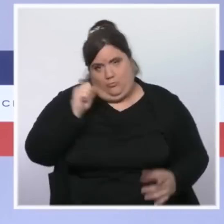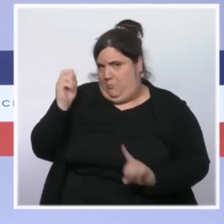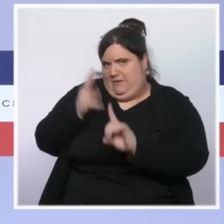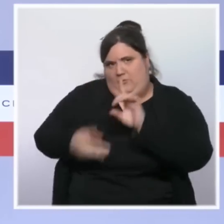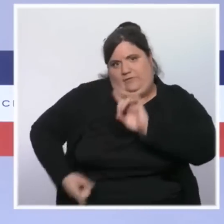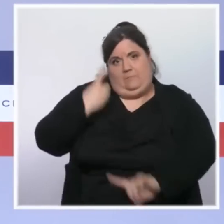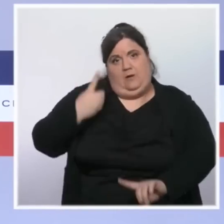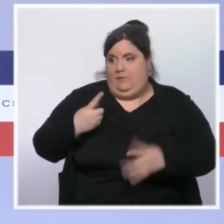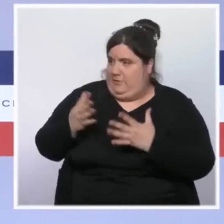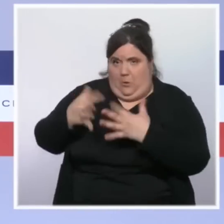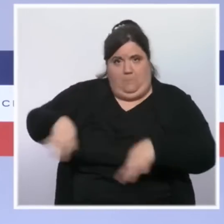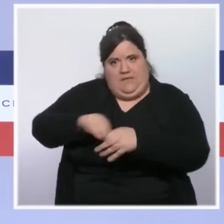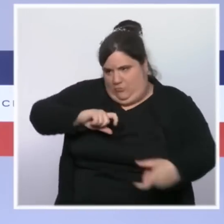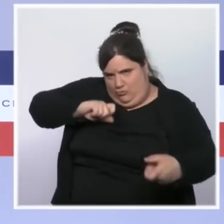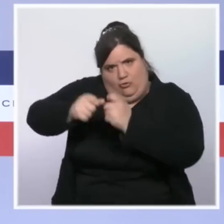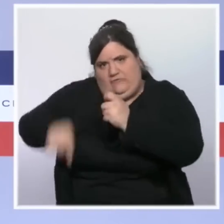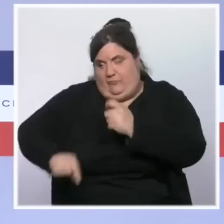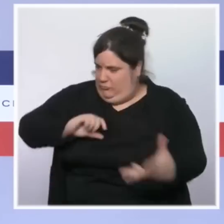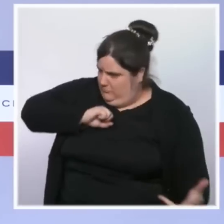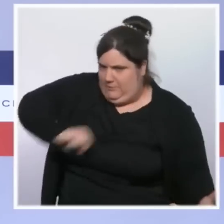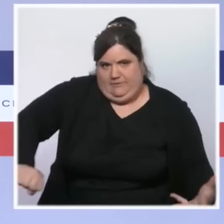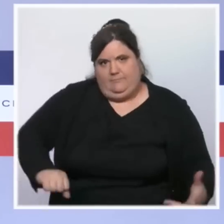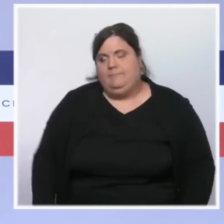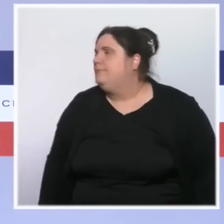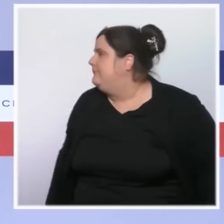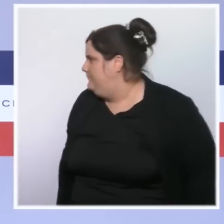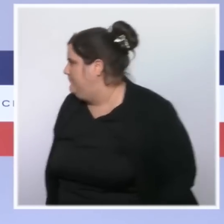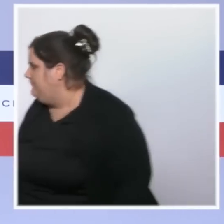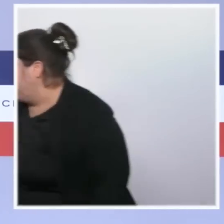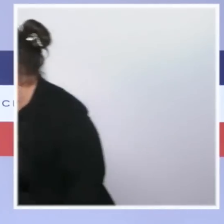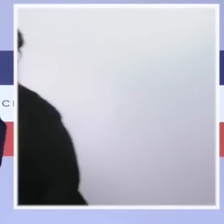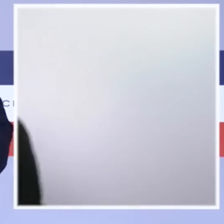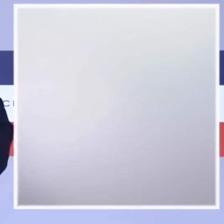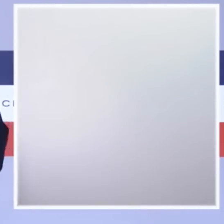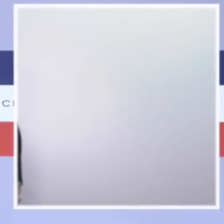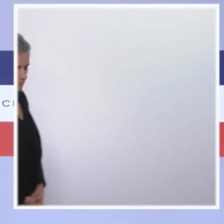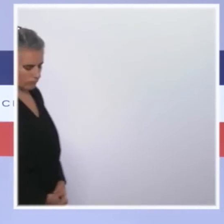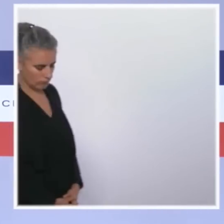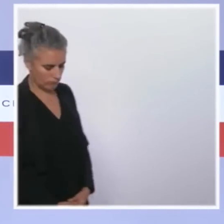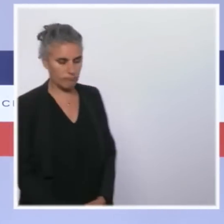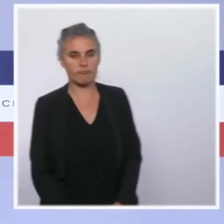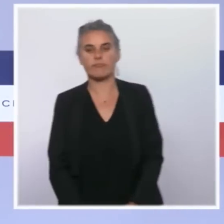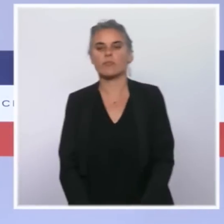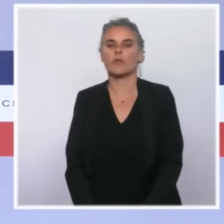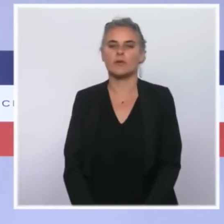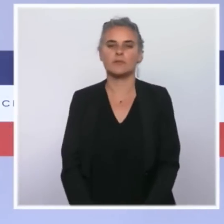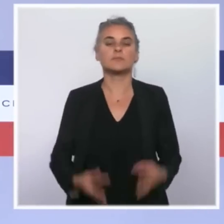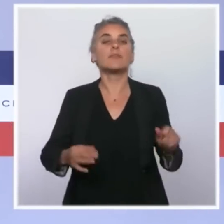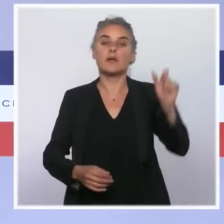S'agissant du ministre de l'Éducation nationale, le président de la République a eu l'occasion de s'exprimer sur le sujet en préambule du